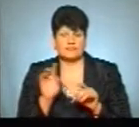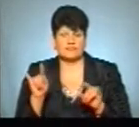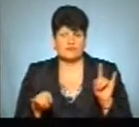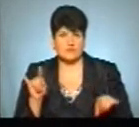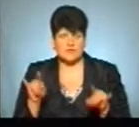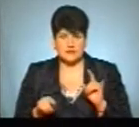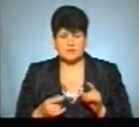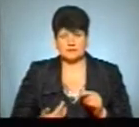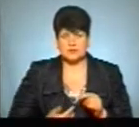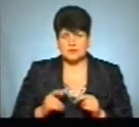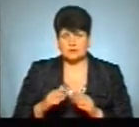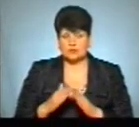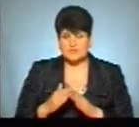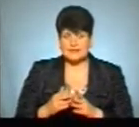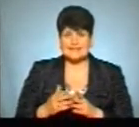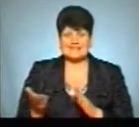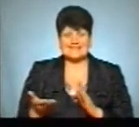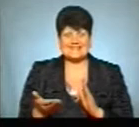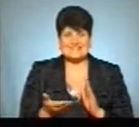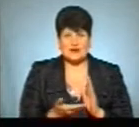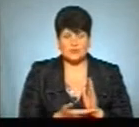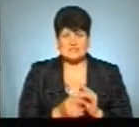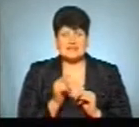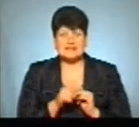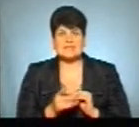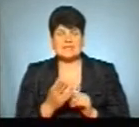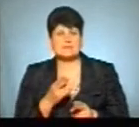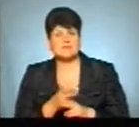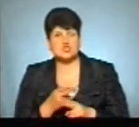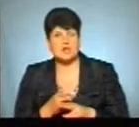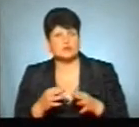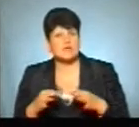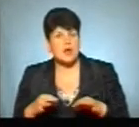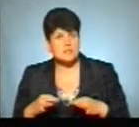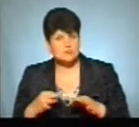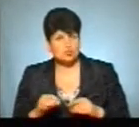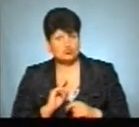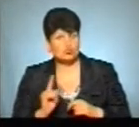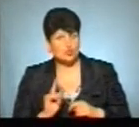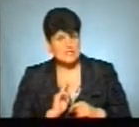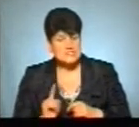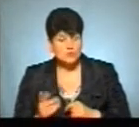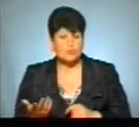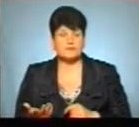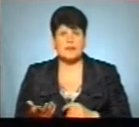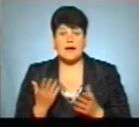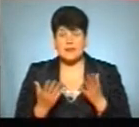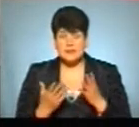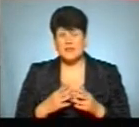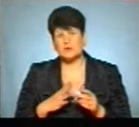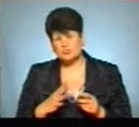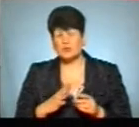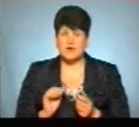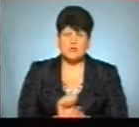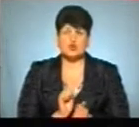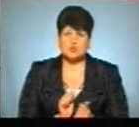будинків. Як правило, зрізаються ті, які заважають транспорту, проїзду транспорту, але ну і інколи сухі